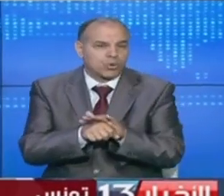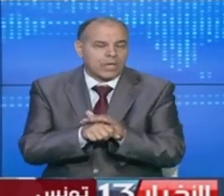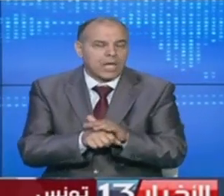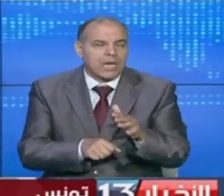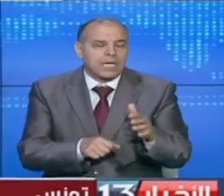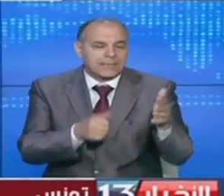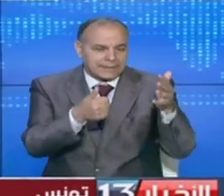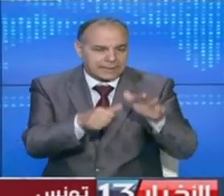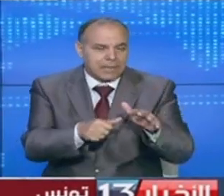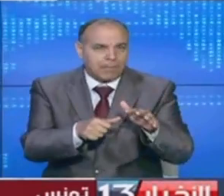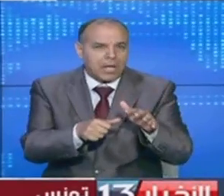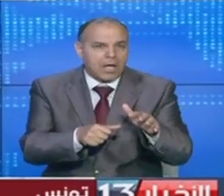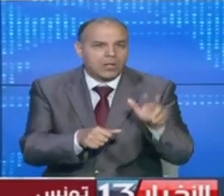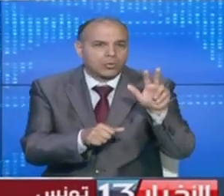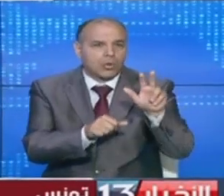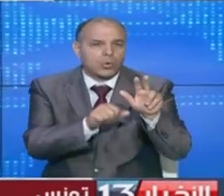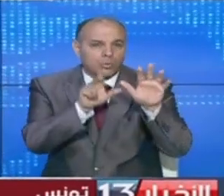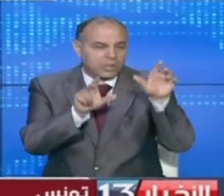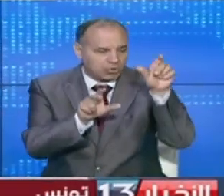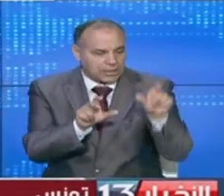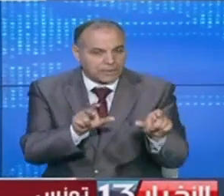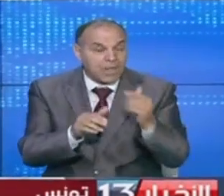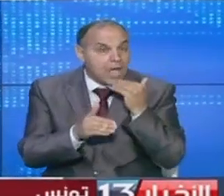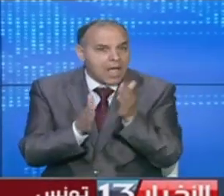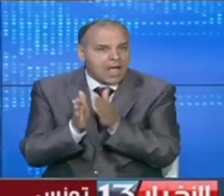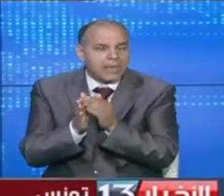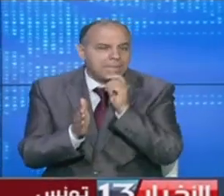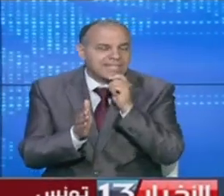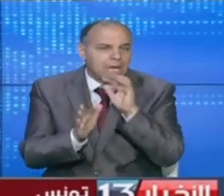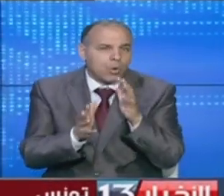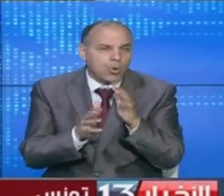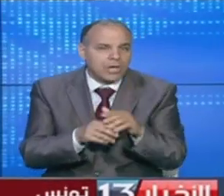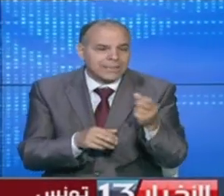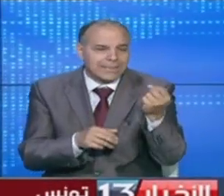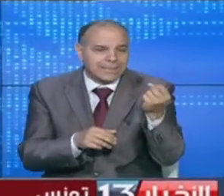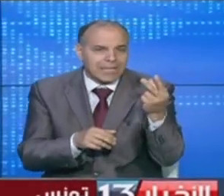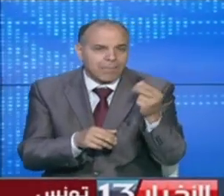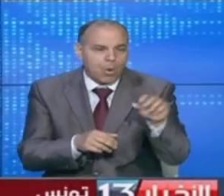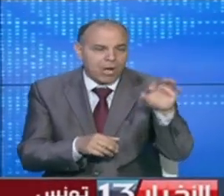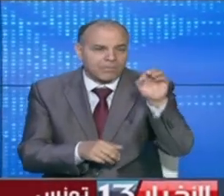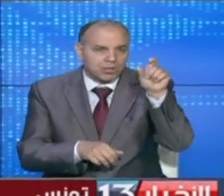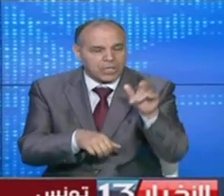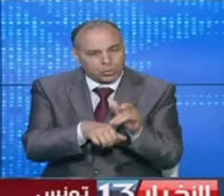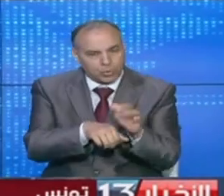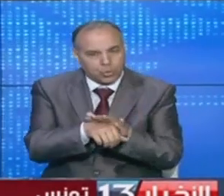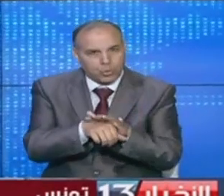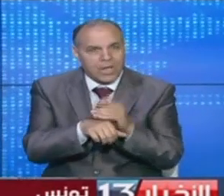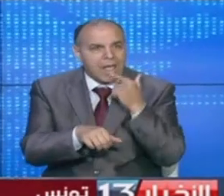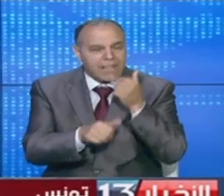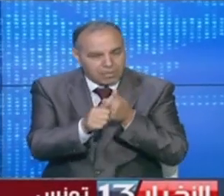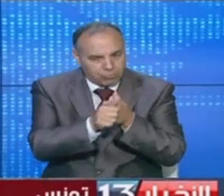الى ستمائه وثمان وثلاثين حاله فيما لا تزال حوالي ثلاثمائه وخمسين اصابه هي بصدد